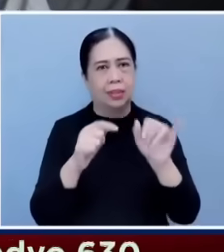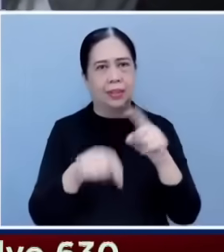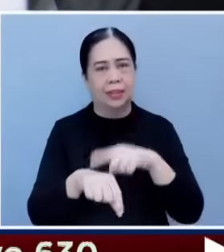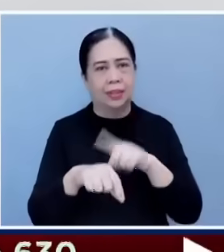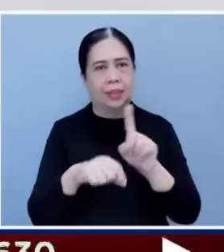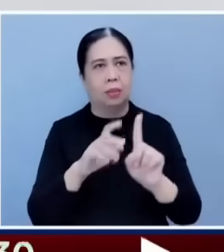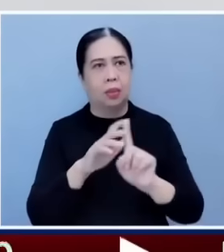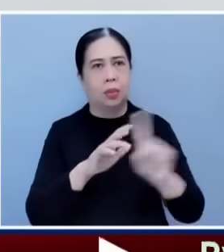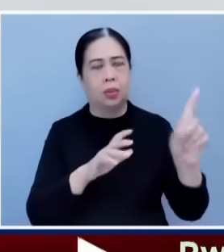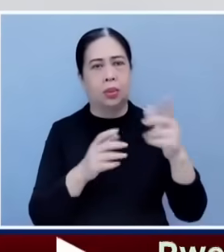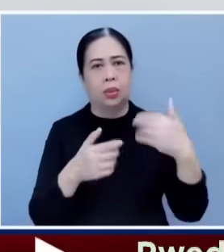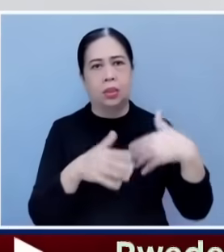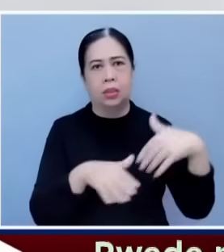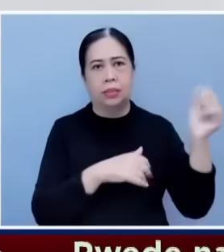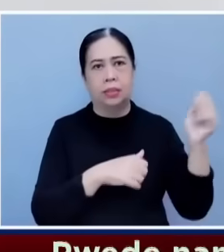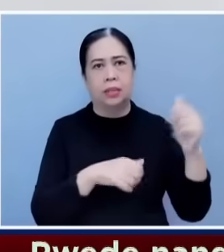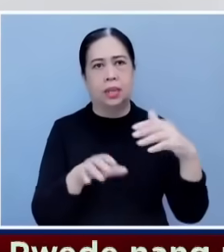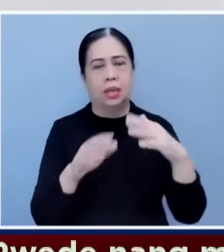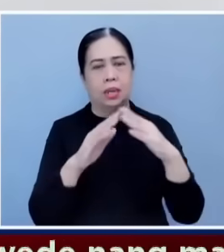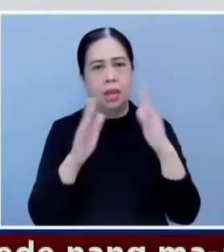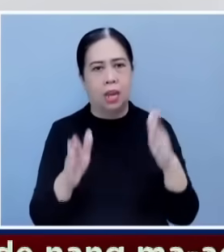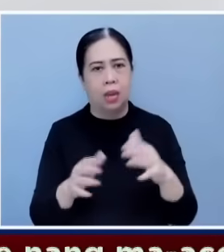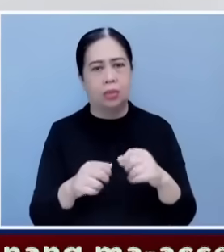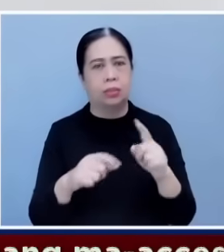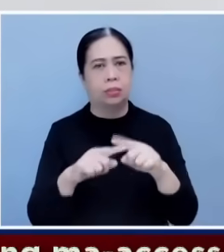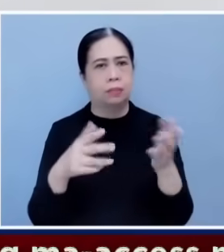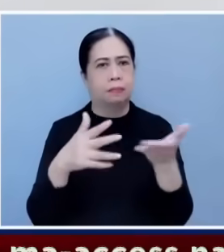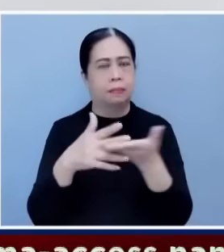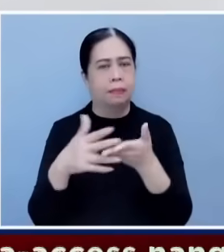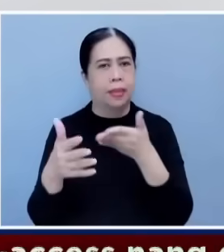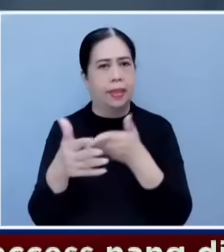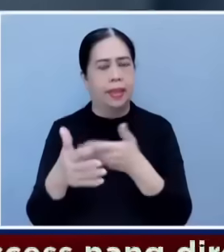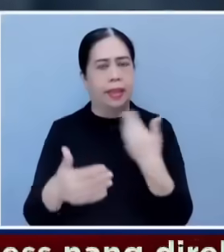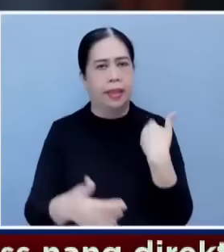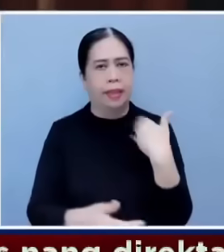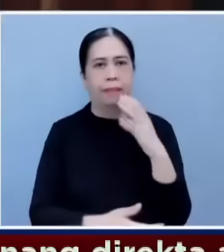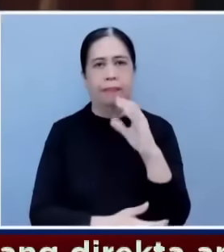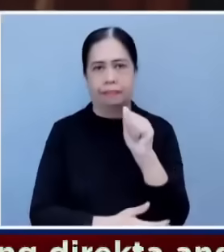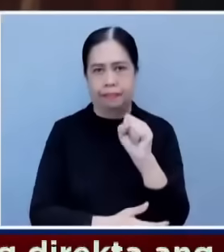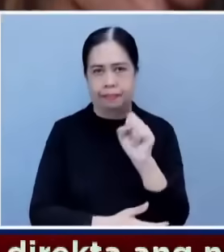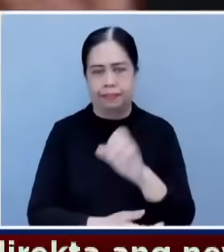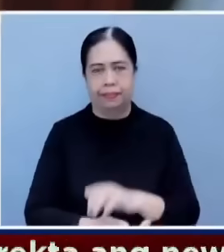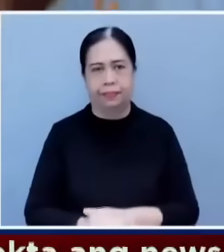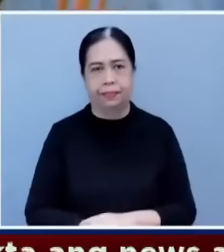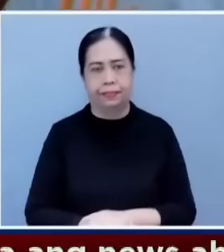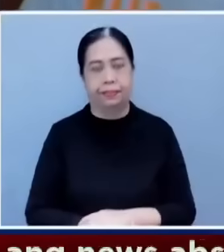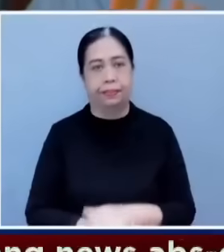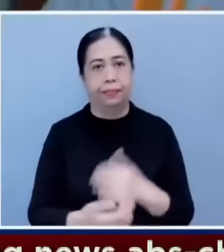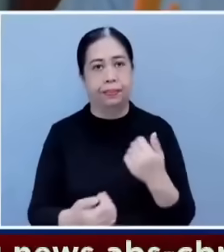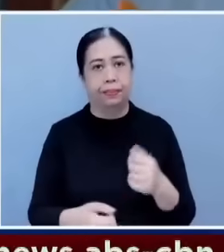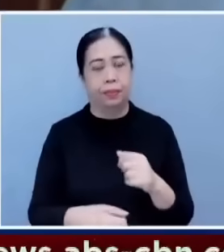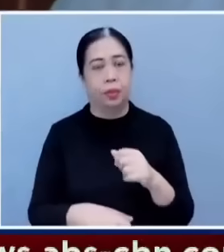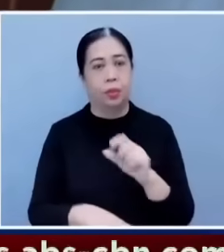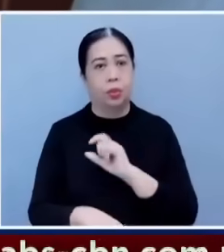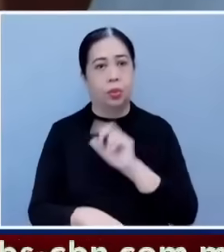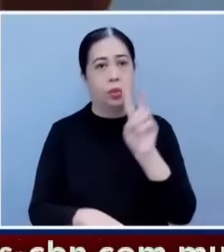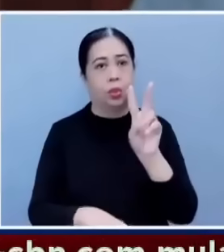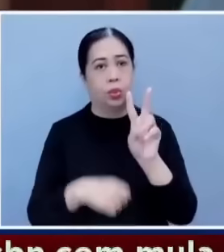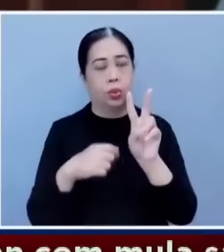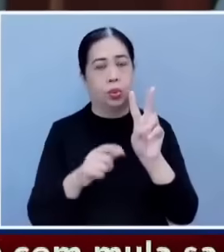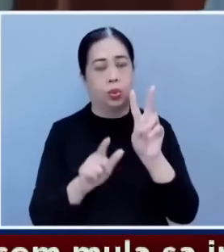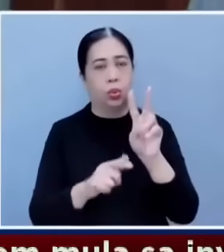umalis po ng bahay. Ngunit napailan nun natin siya ng kahukulang kaso. Nasa kustudiyan na ng pulisya ang dalawang sospek